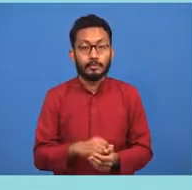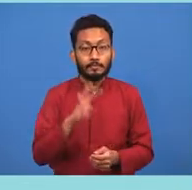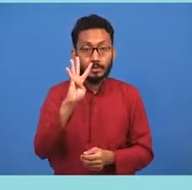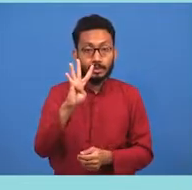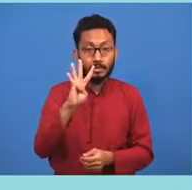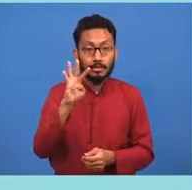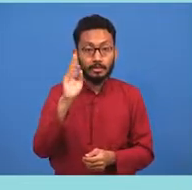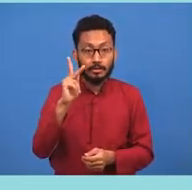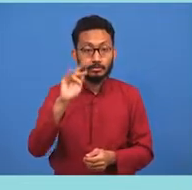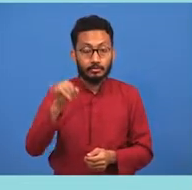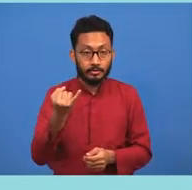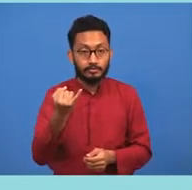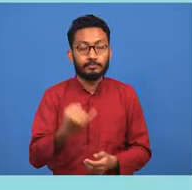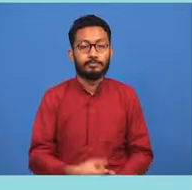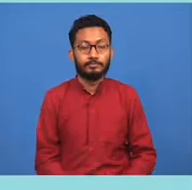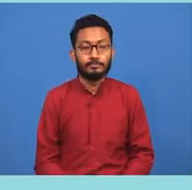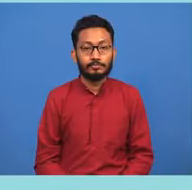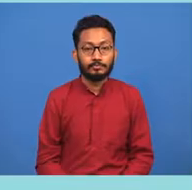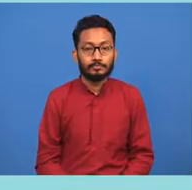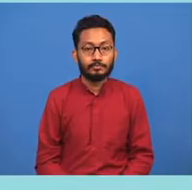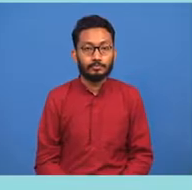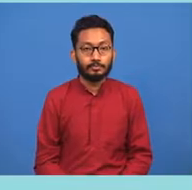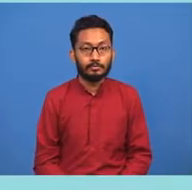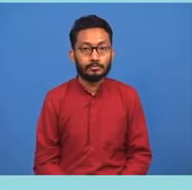5.04 kilojoule.